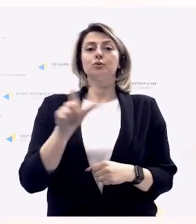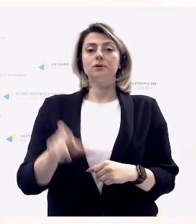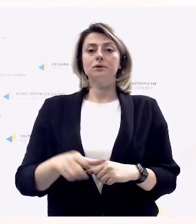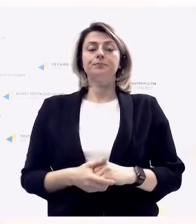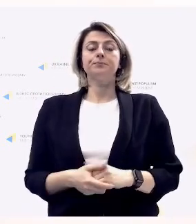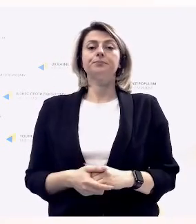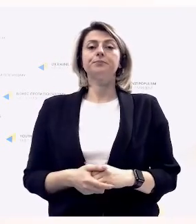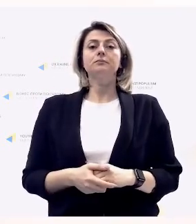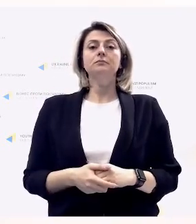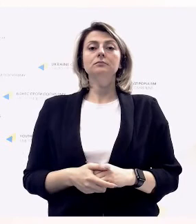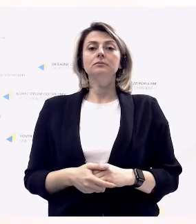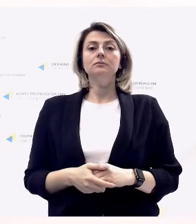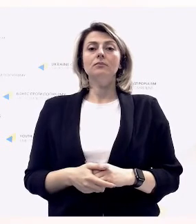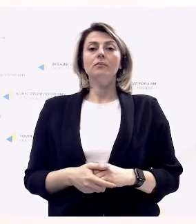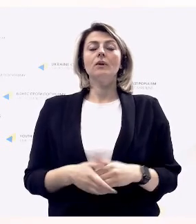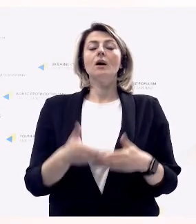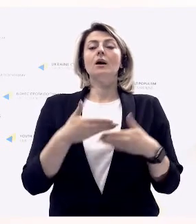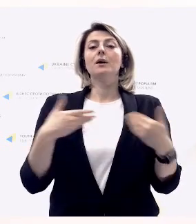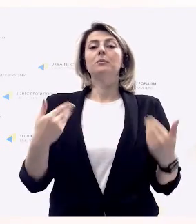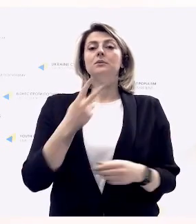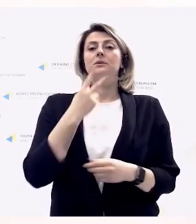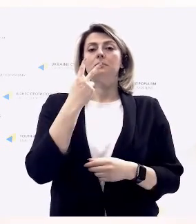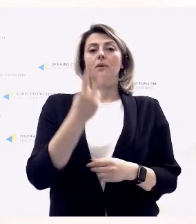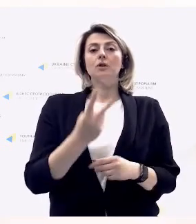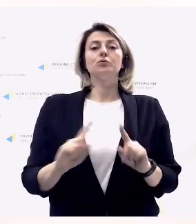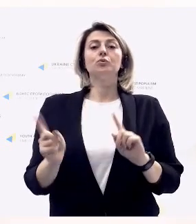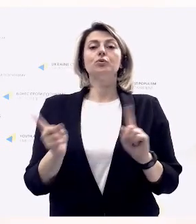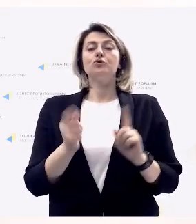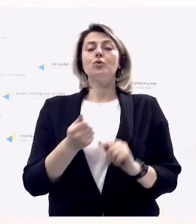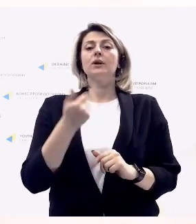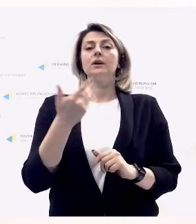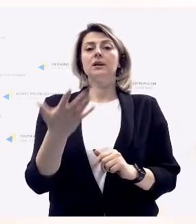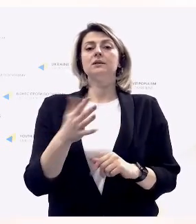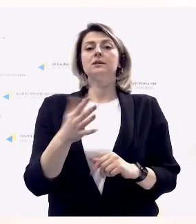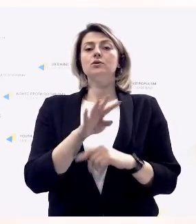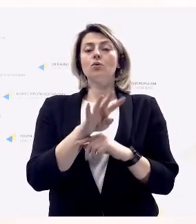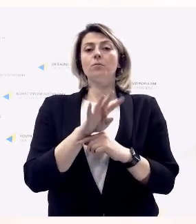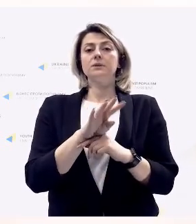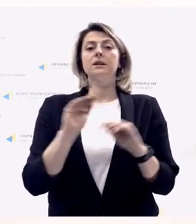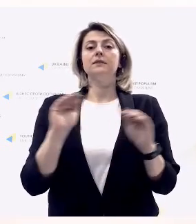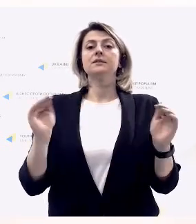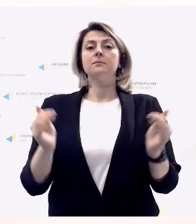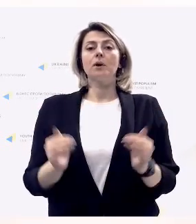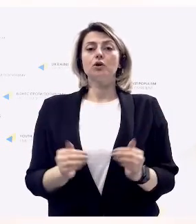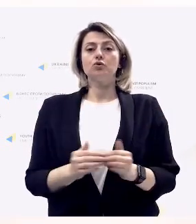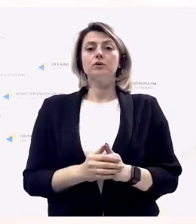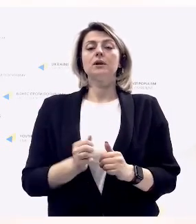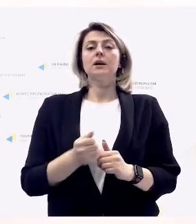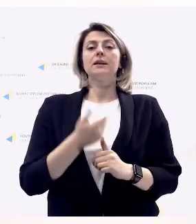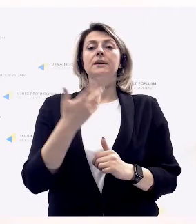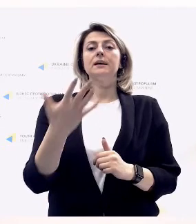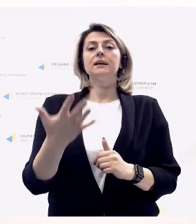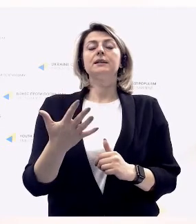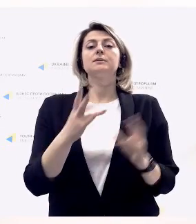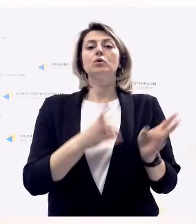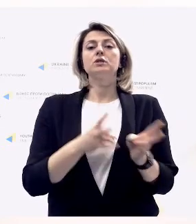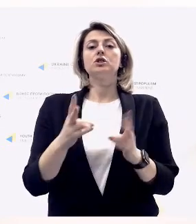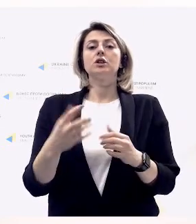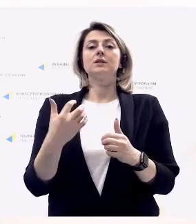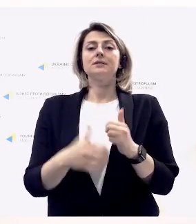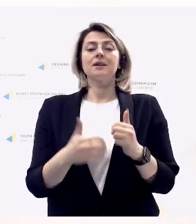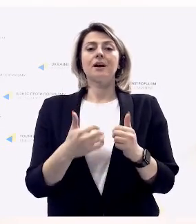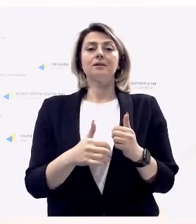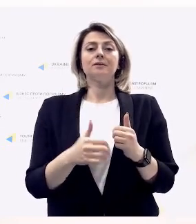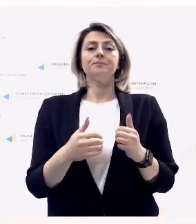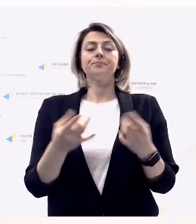присутствує. Ми бачимо, що кількість обстрілів зменшується, кількість постраждалих серед